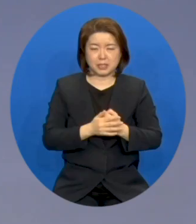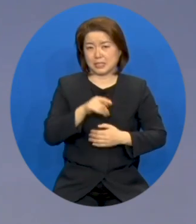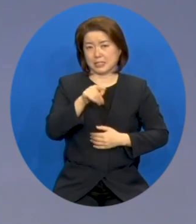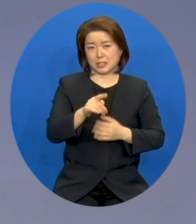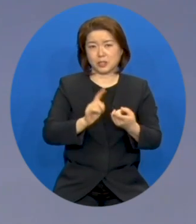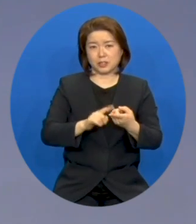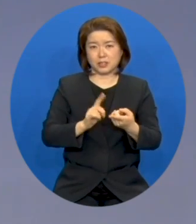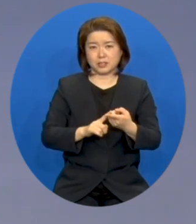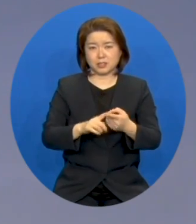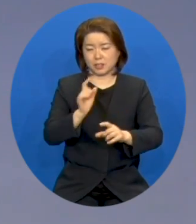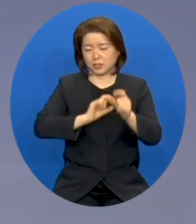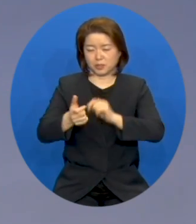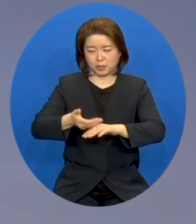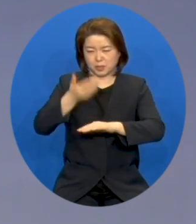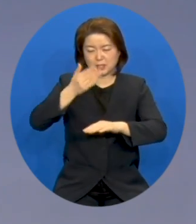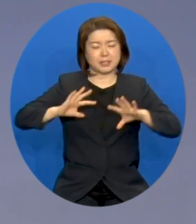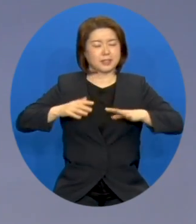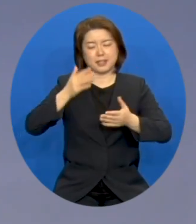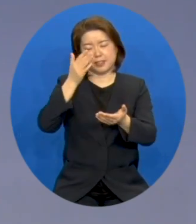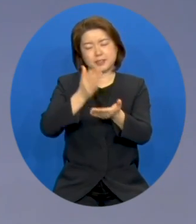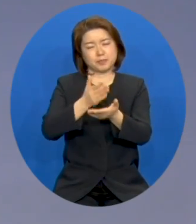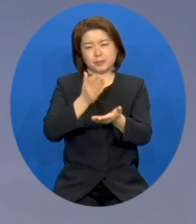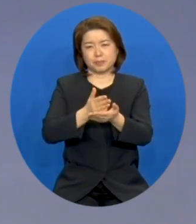것을 더 이상 자랑하지 마시기 바랍니다.